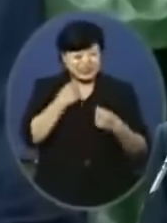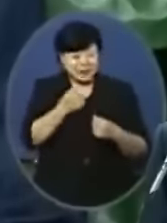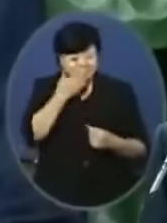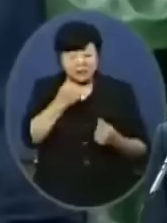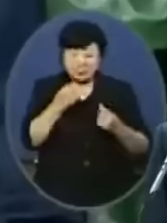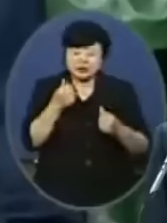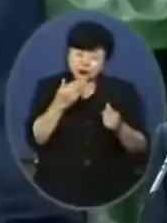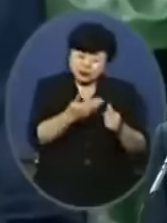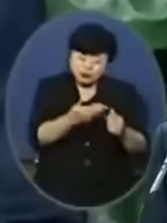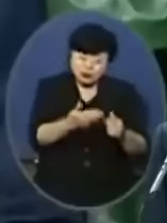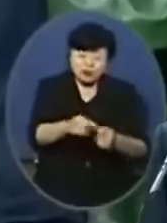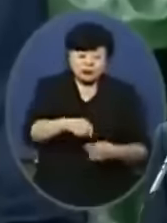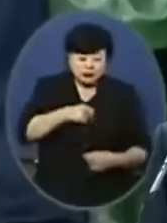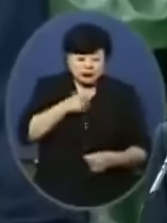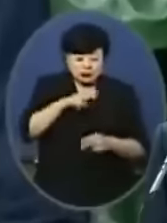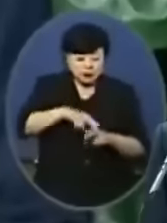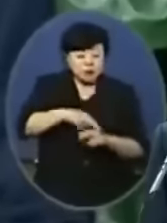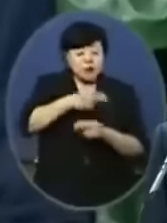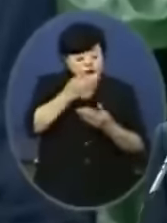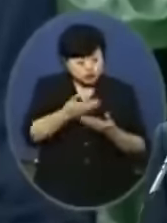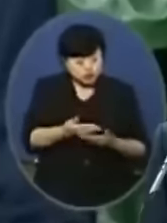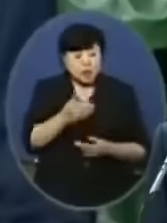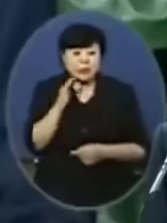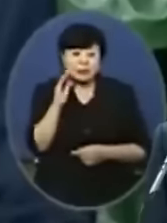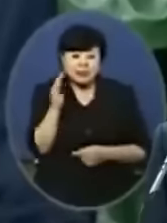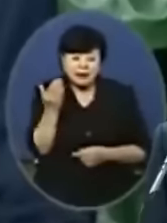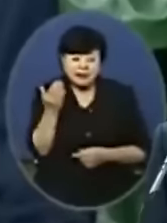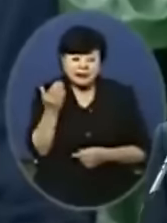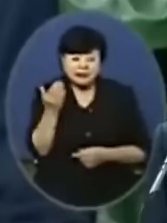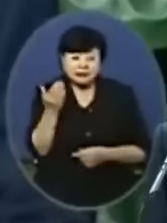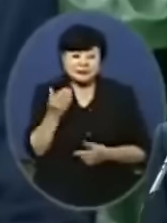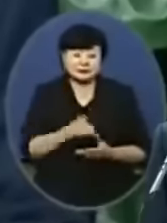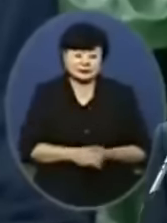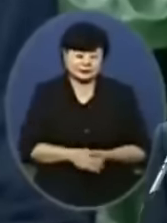있는 힘을 주시고 의를 선물로 주시는 것입니다.